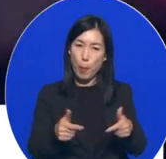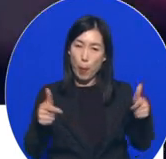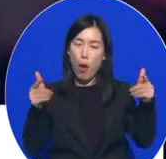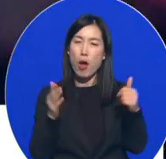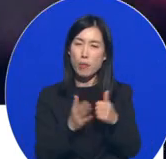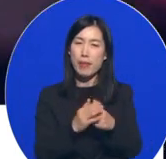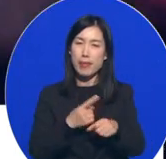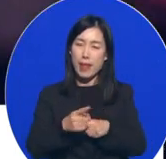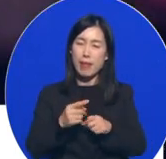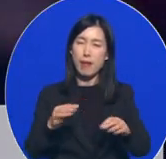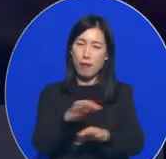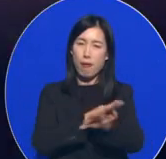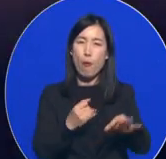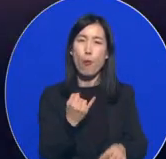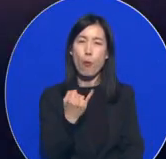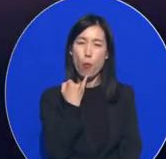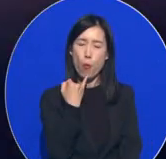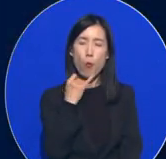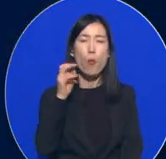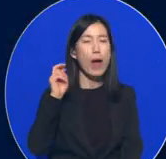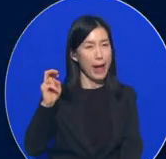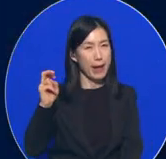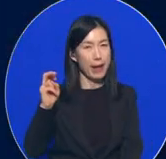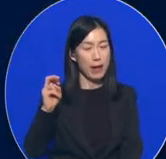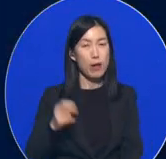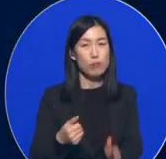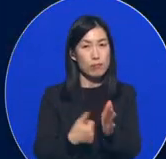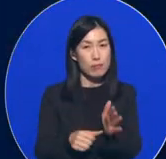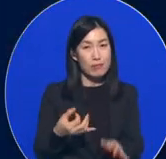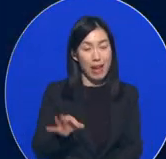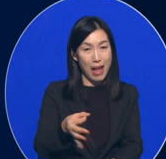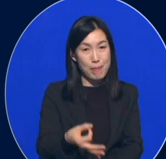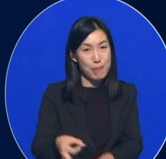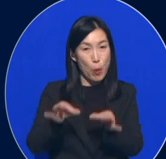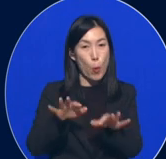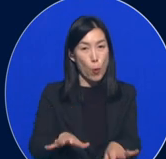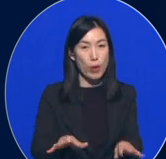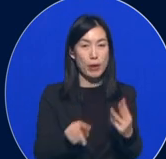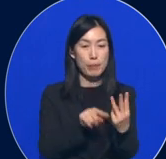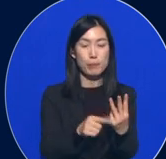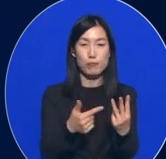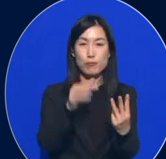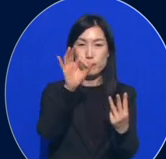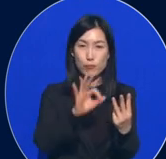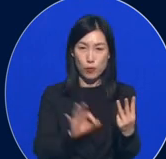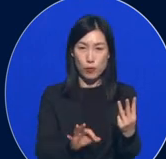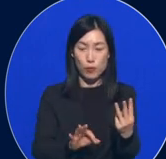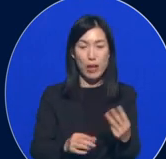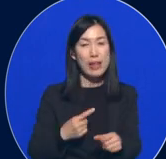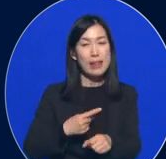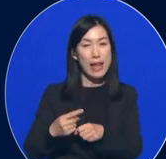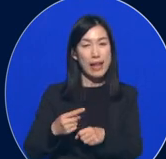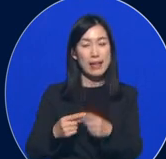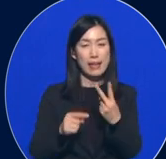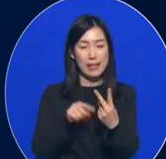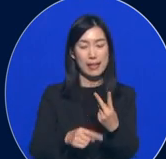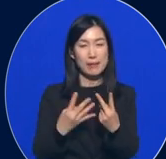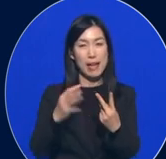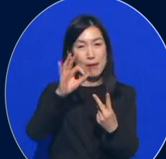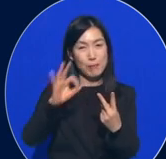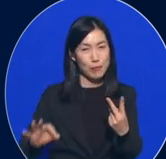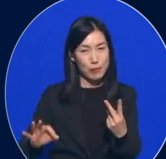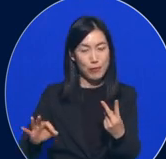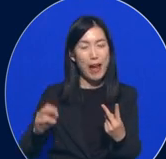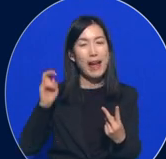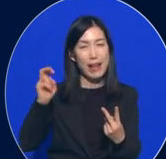반등할 것이라고 진단했습니다 물가 상승률은 올해 3.6% 2024년 2.4% 기록할